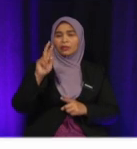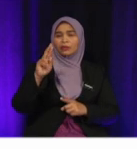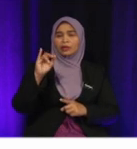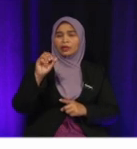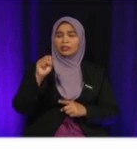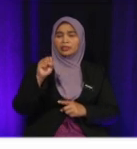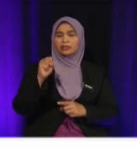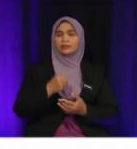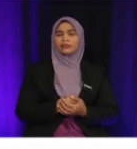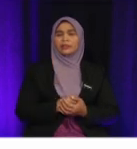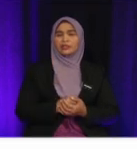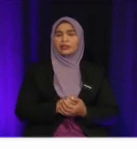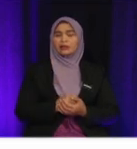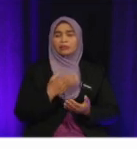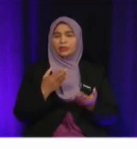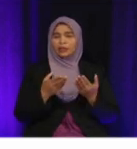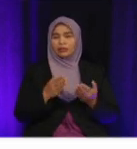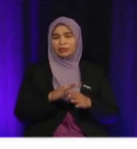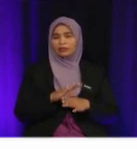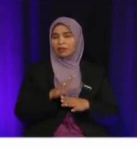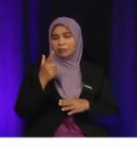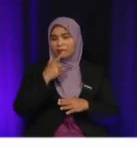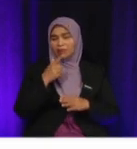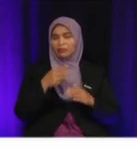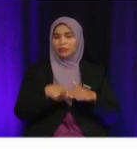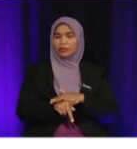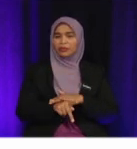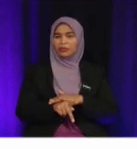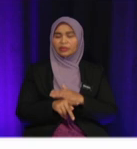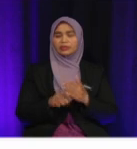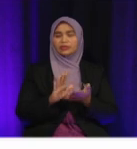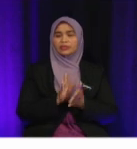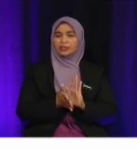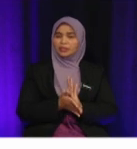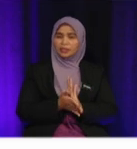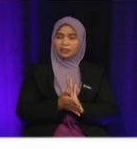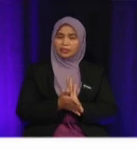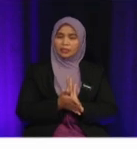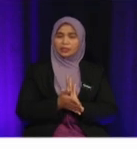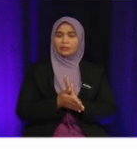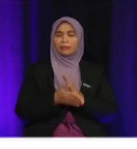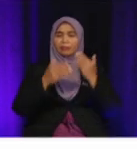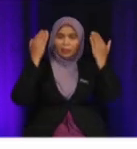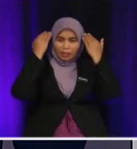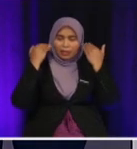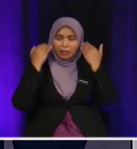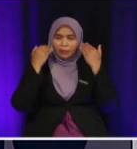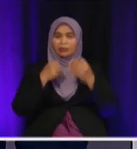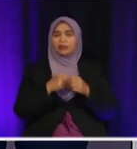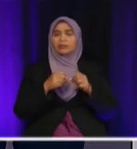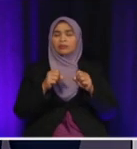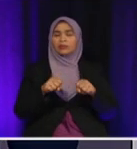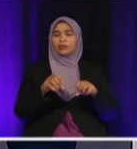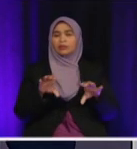tergamak untuk mengenakan hukuman, mungkin dia ini orang susah dan sebagainya. Mungkin ada berlaku yang ditentukan oleh mahkamah dan sebagainya, maka